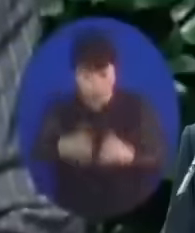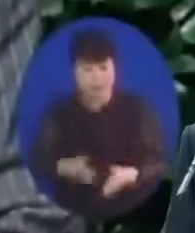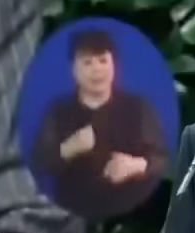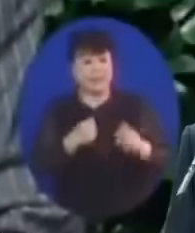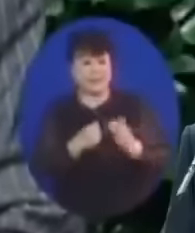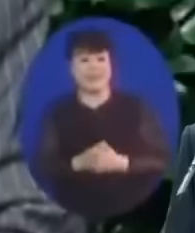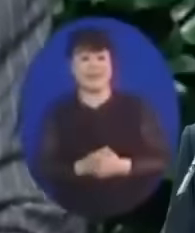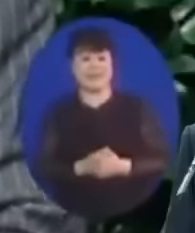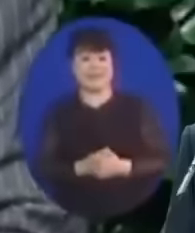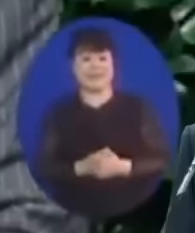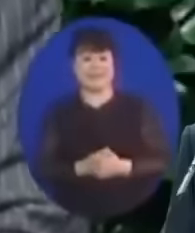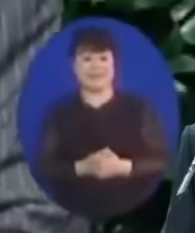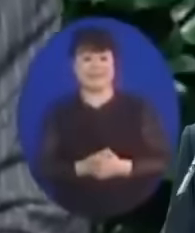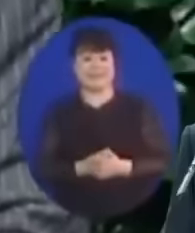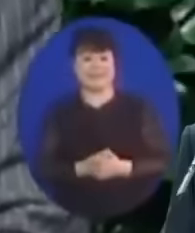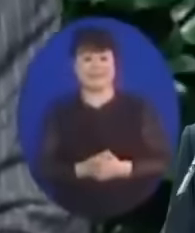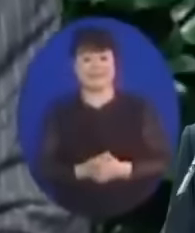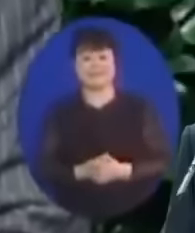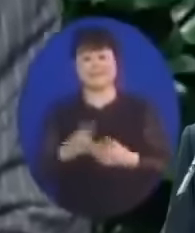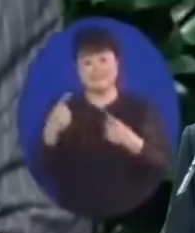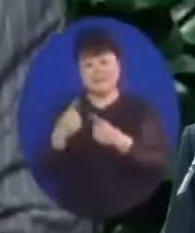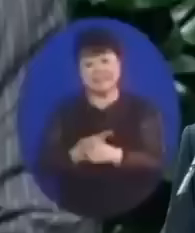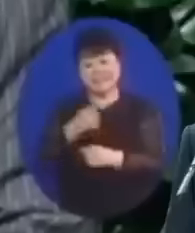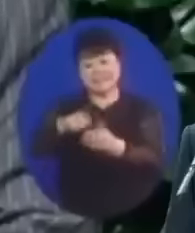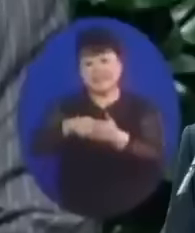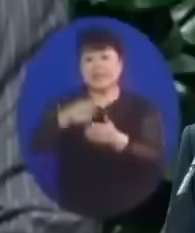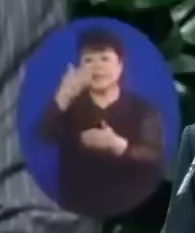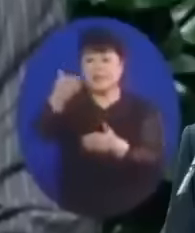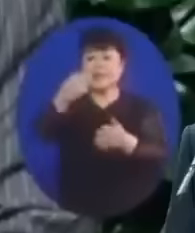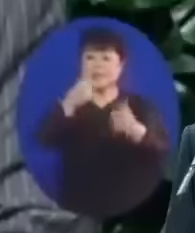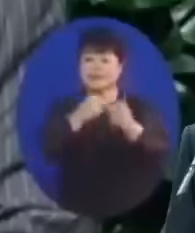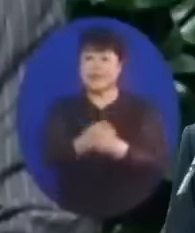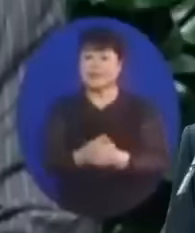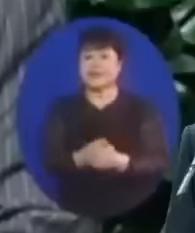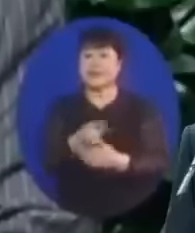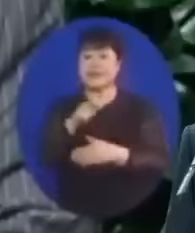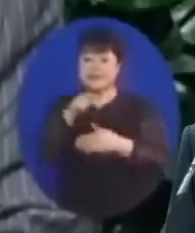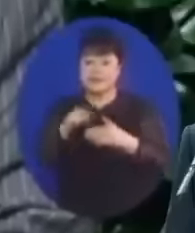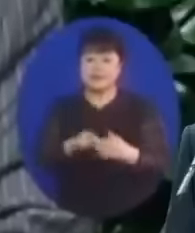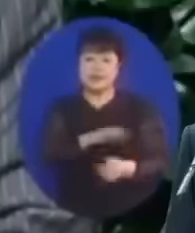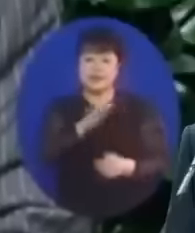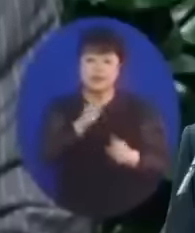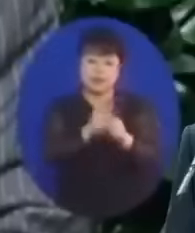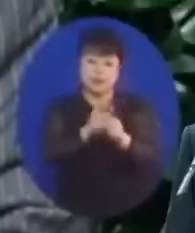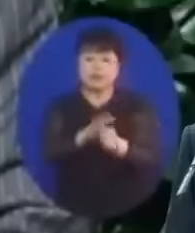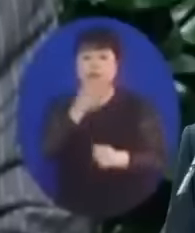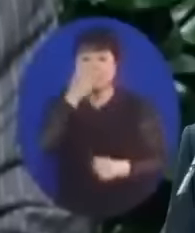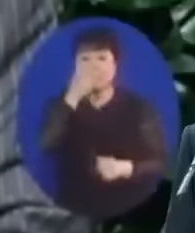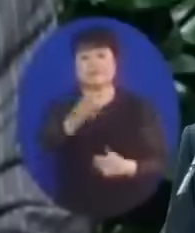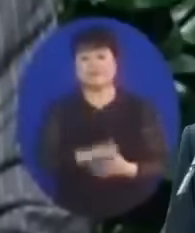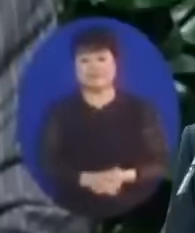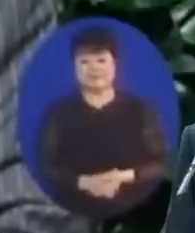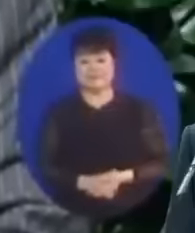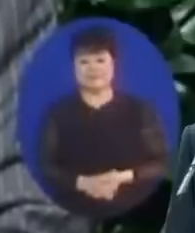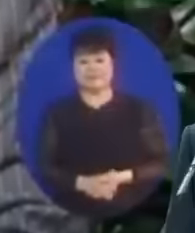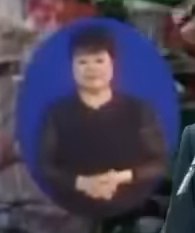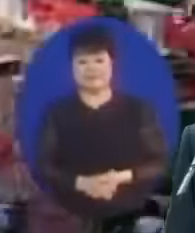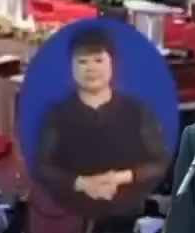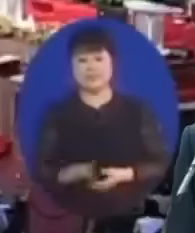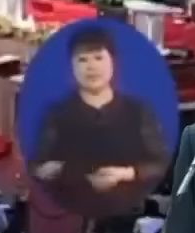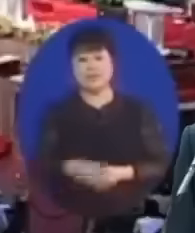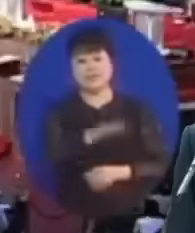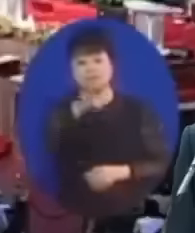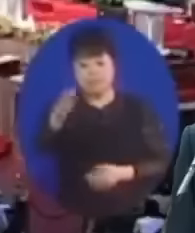때문인 것입니다. 그가 그 대가를 먼저 지불했기 때문에 그 가운데 있는 우리를 도와줄 수가 있는 것입니다.